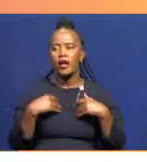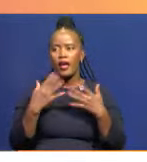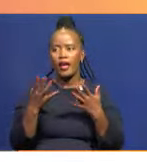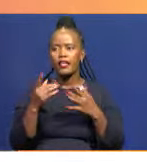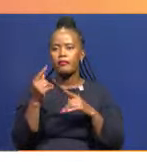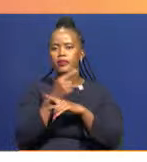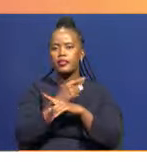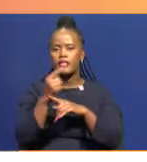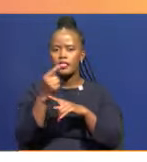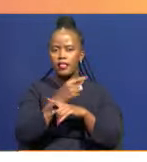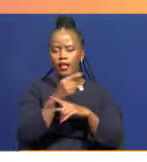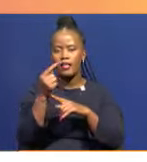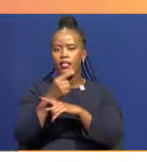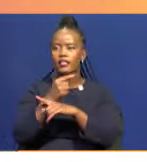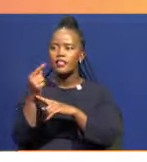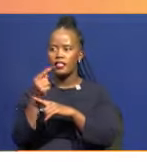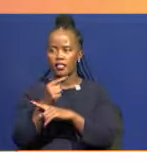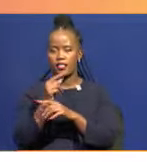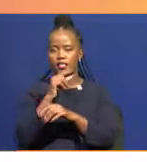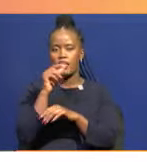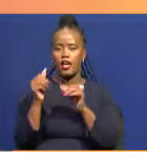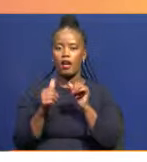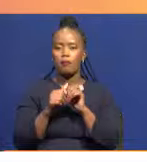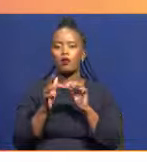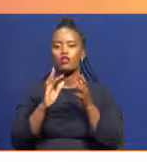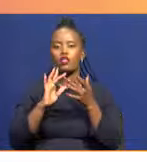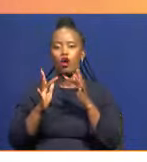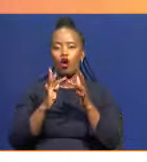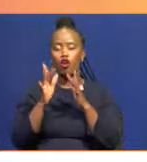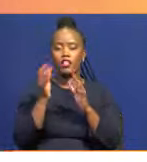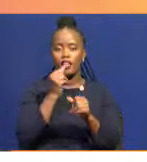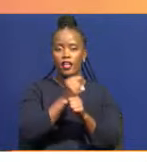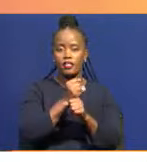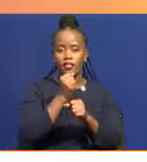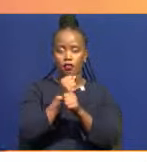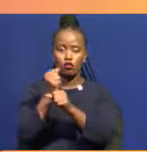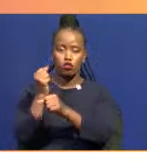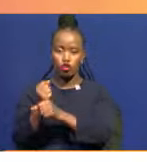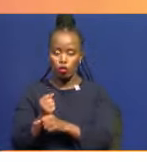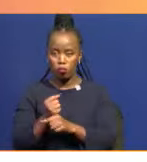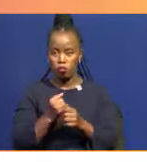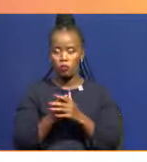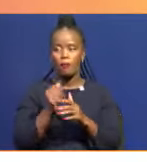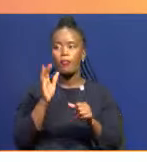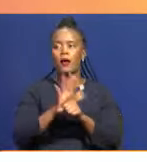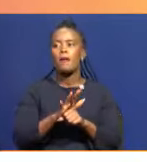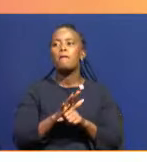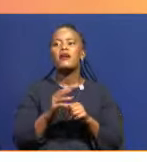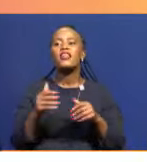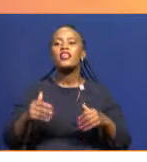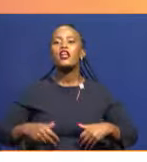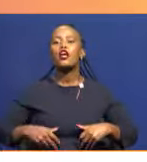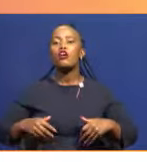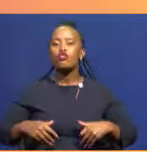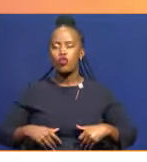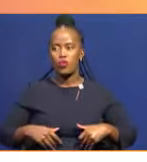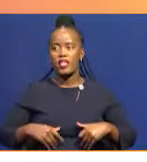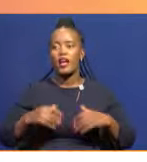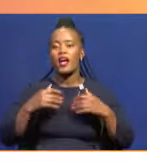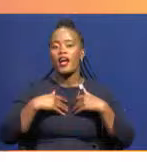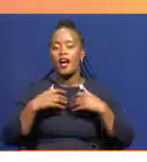ama mafunzo kuhusiana na hizo online jobs. Na vijana wengi kwa uhakika